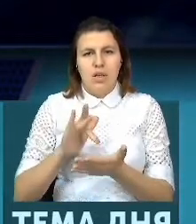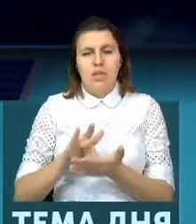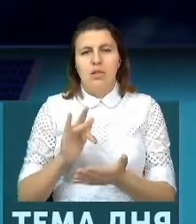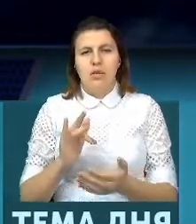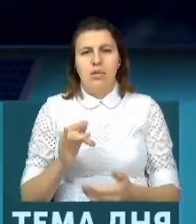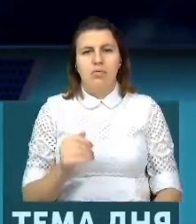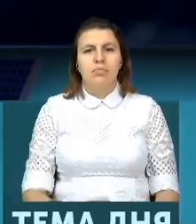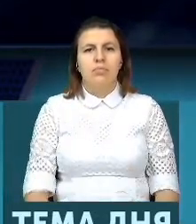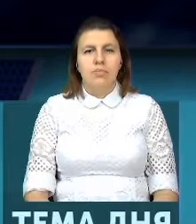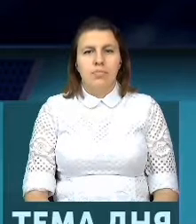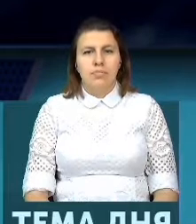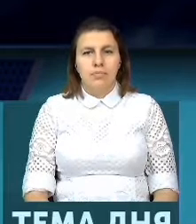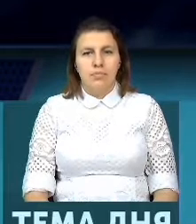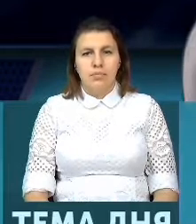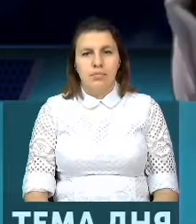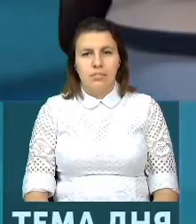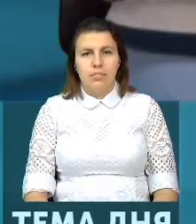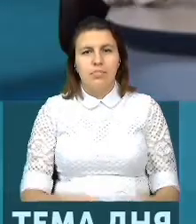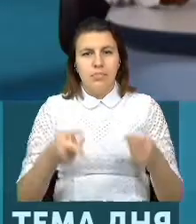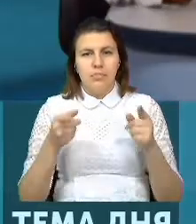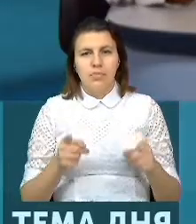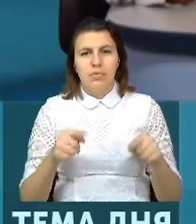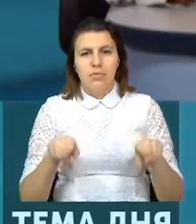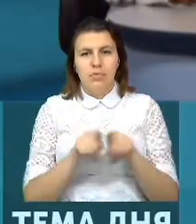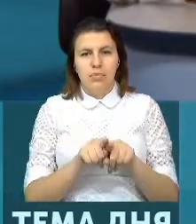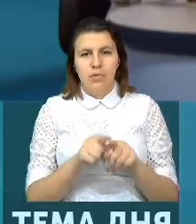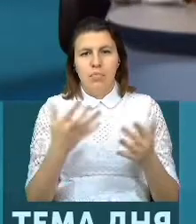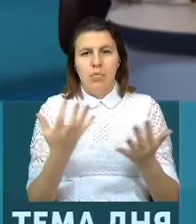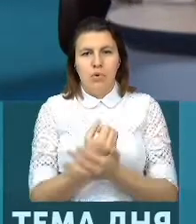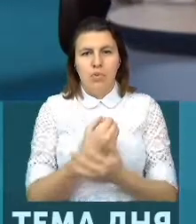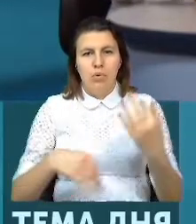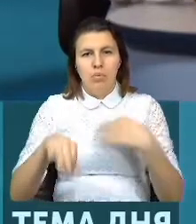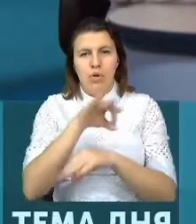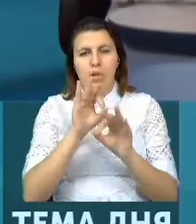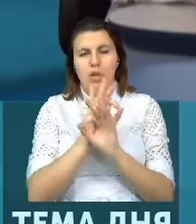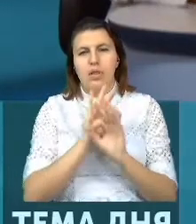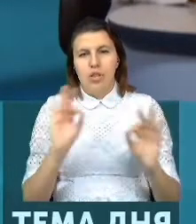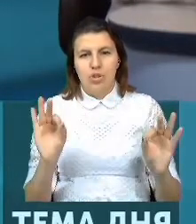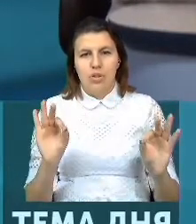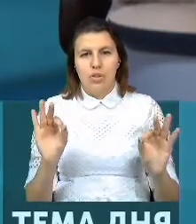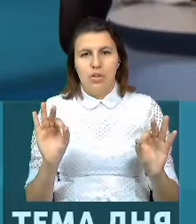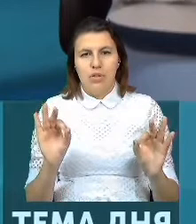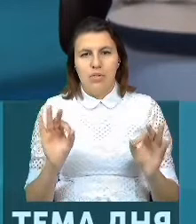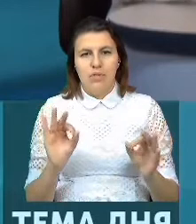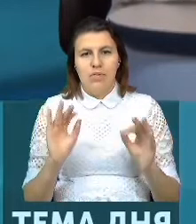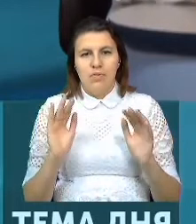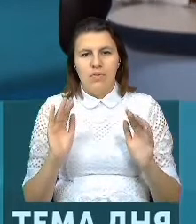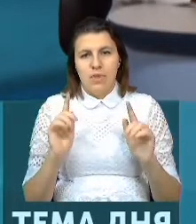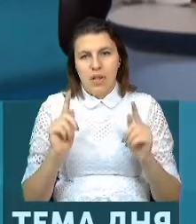И действительно, вот такой получился проект отличный. согласитесь,